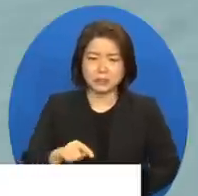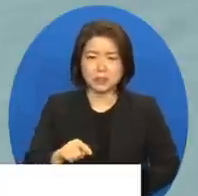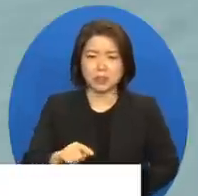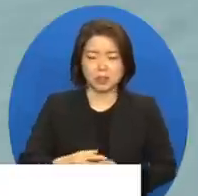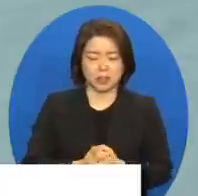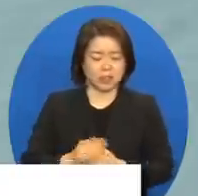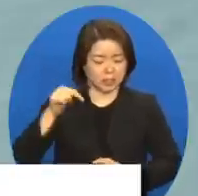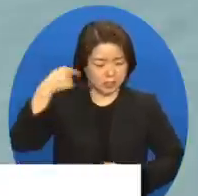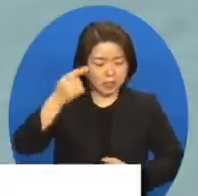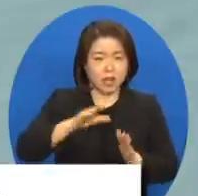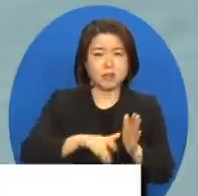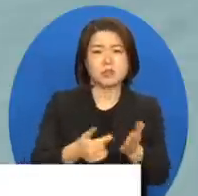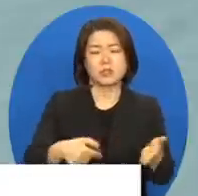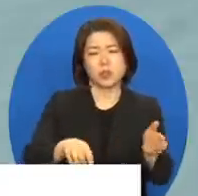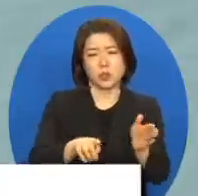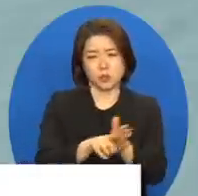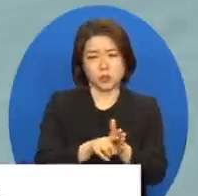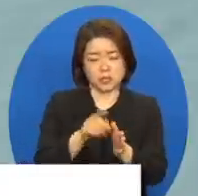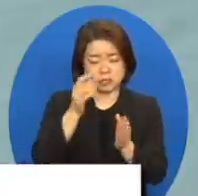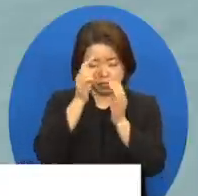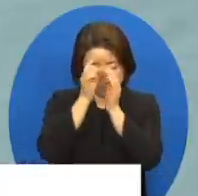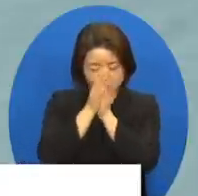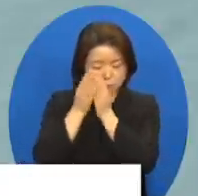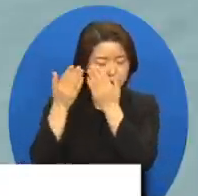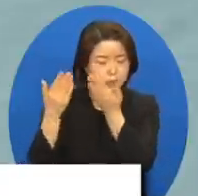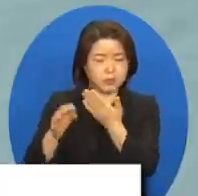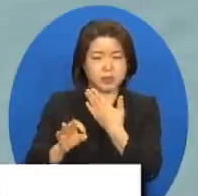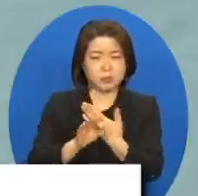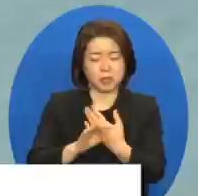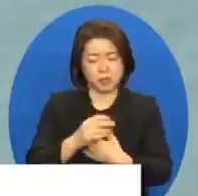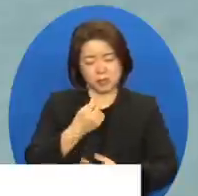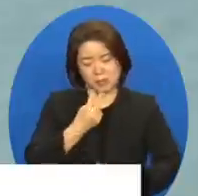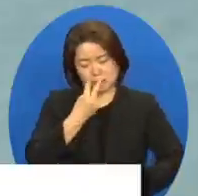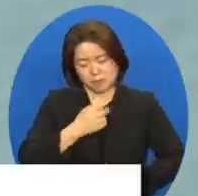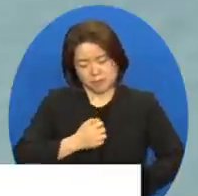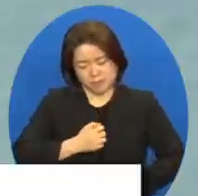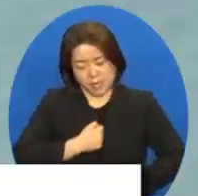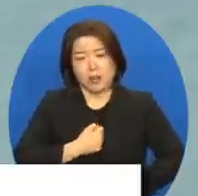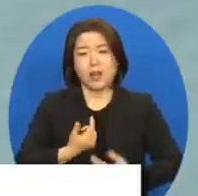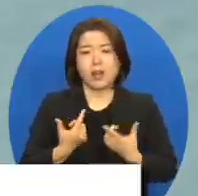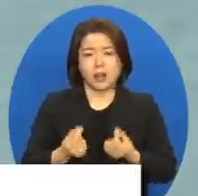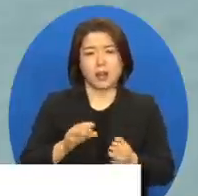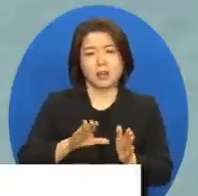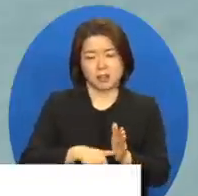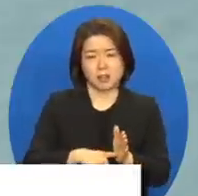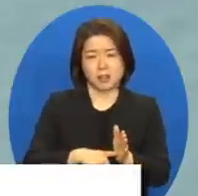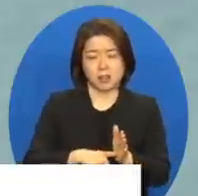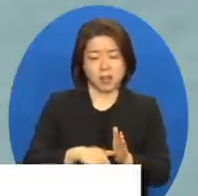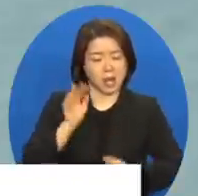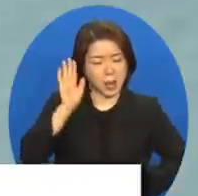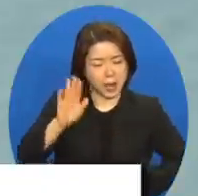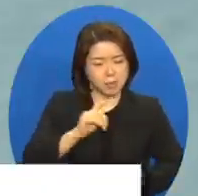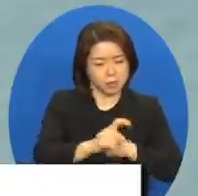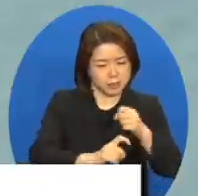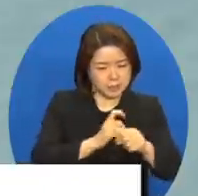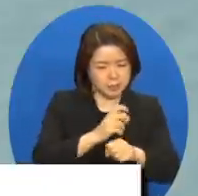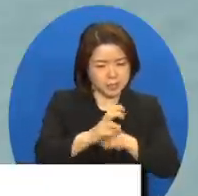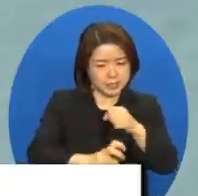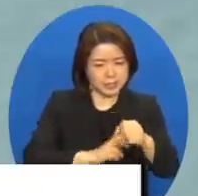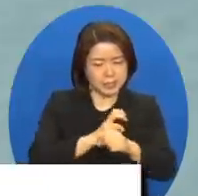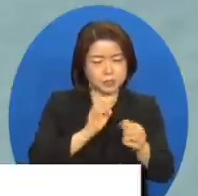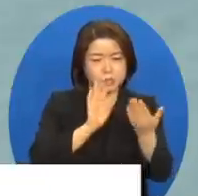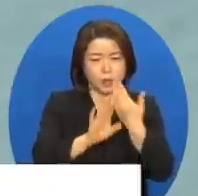세대 위해서 기도하면 숨이 막힐 때가 있습니다. 앞으로 10년, 20년 뒤에는 어떤 세상이